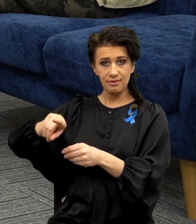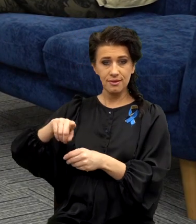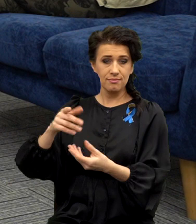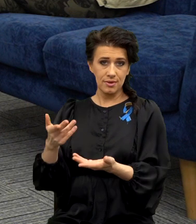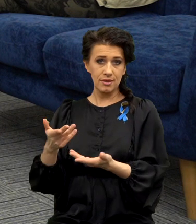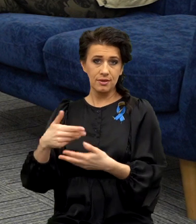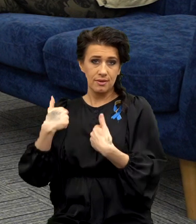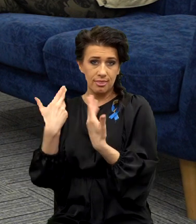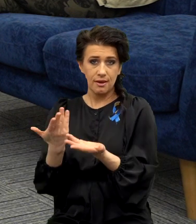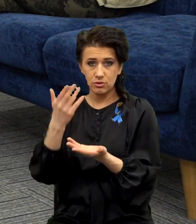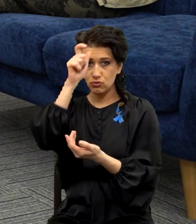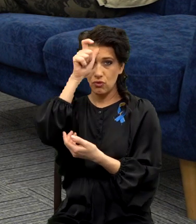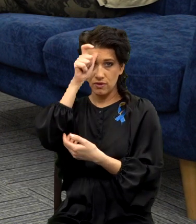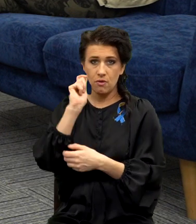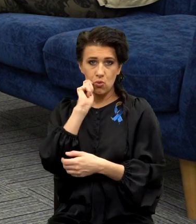dać